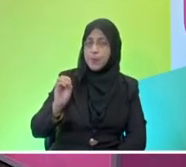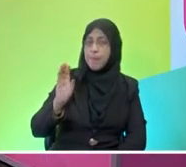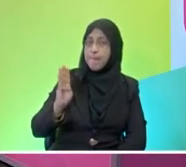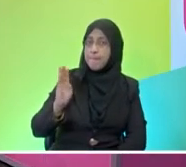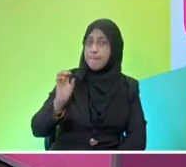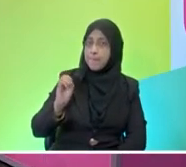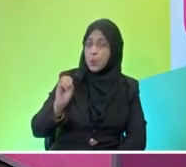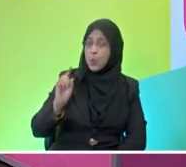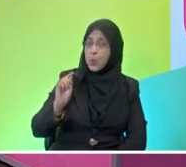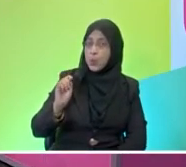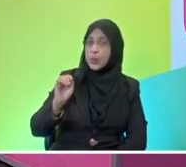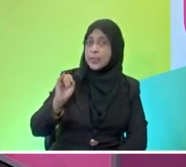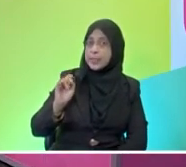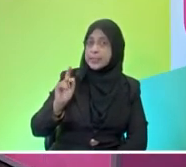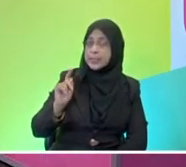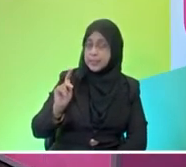tersebut